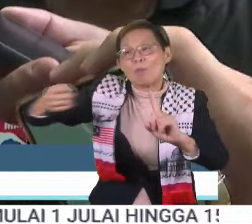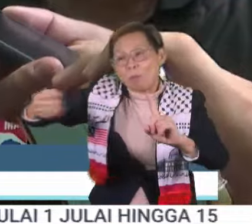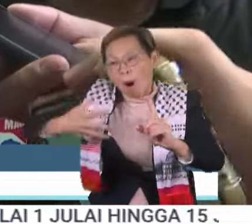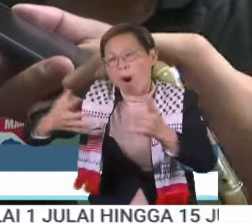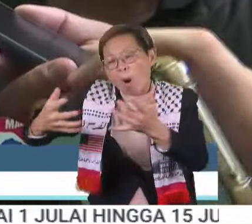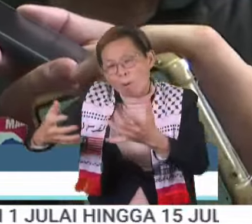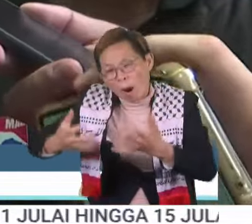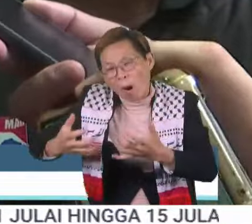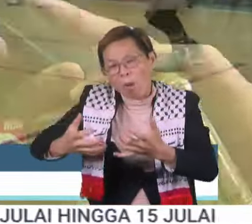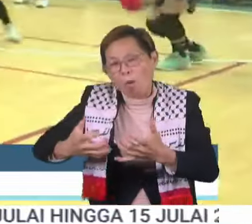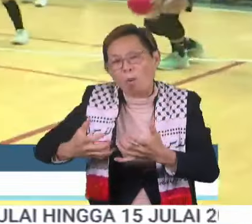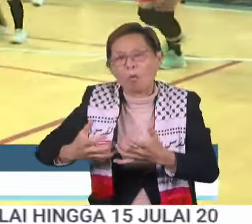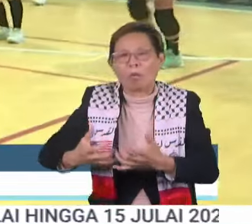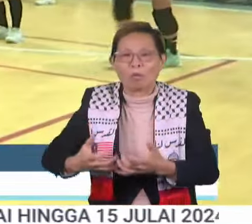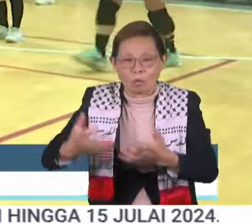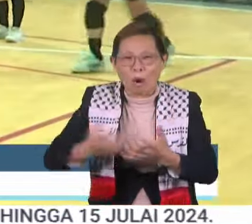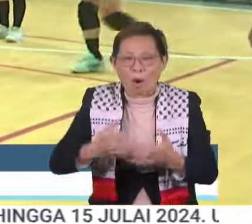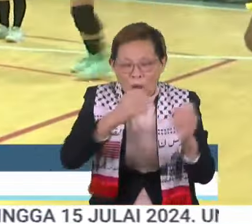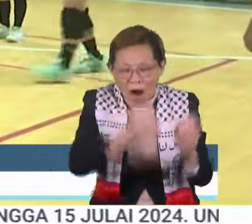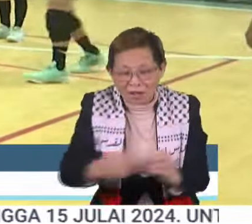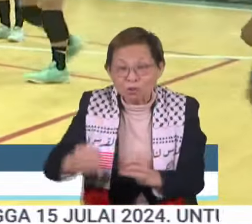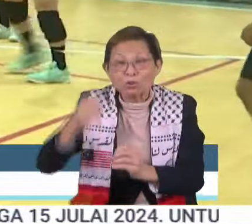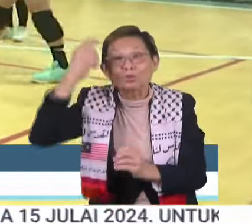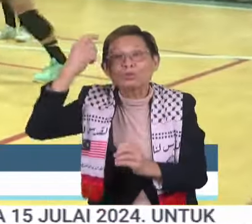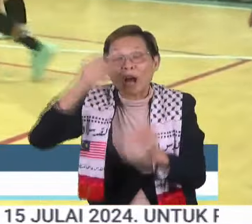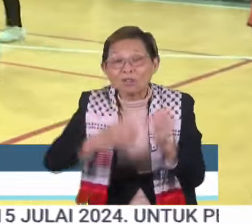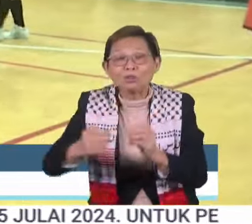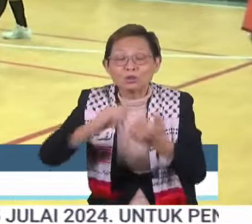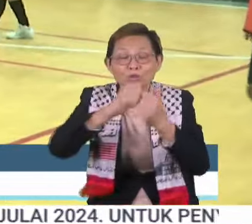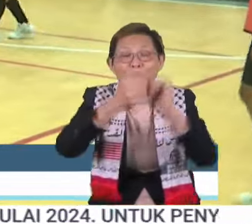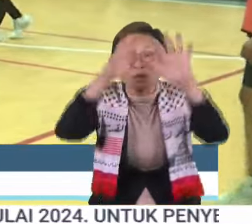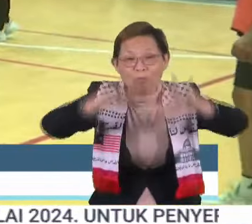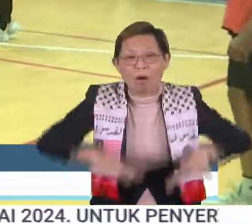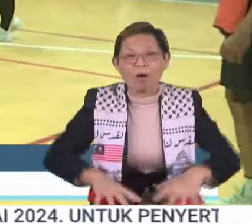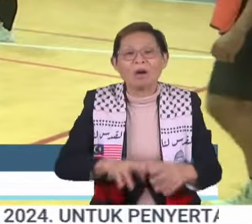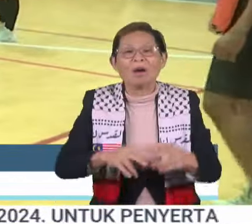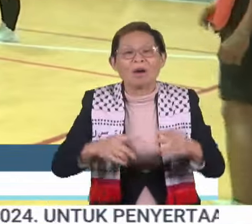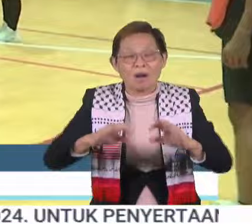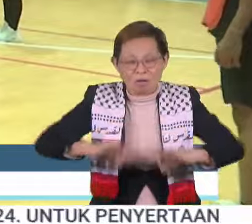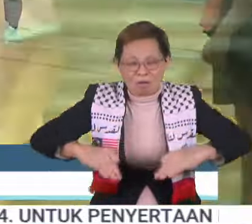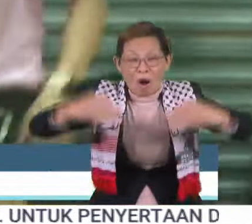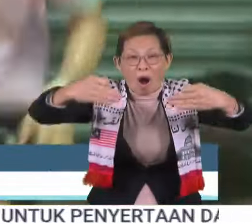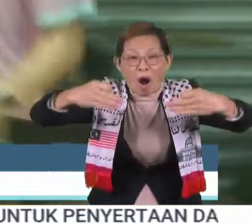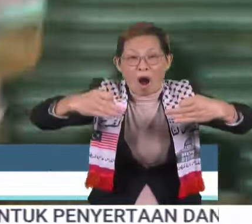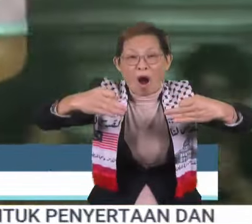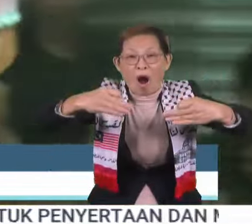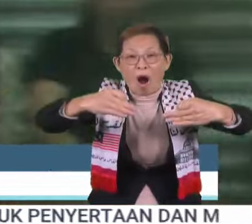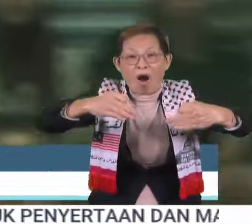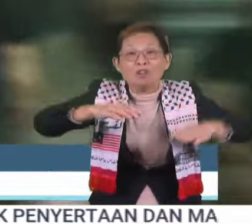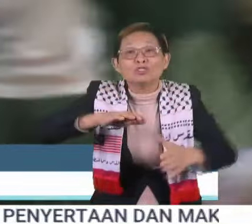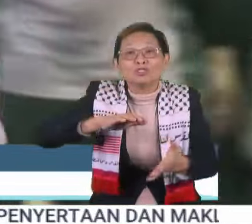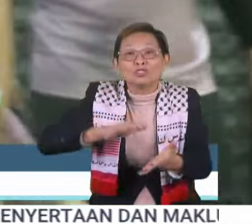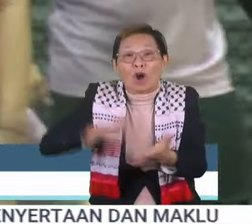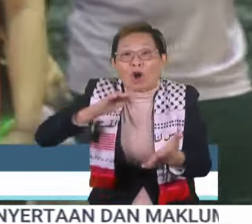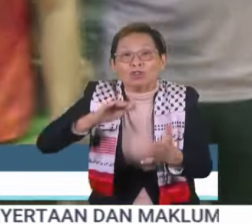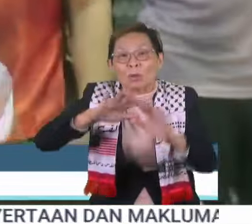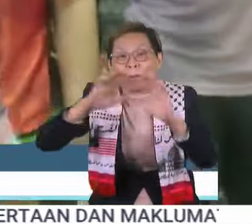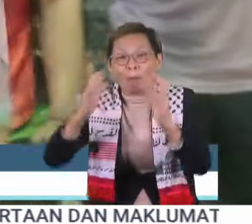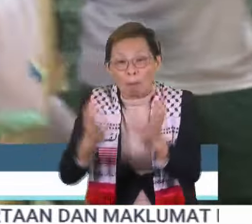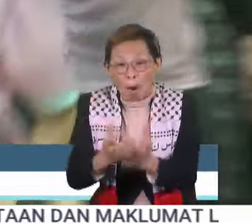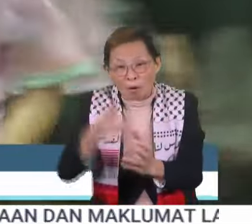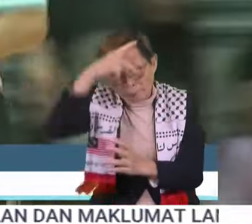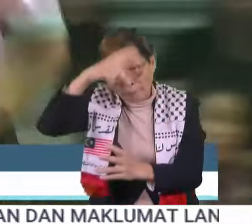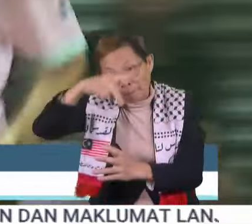menyatakan hasrat mereka juga. Ana ditemui selepas menyaksikan perlawanan akhir dodgeball kebangsaan di Petaling Jaya. Ketika